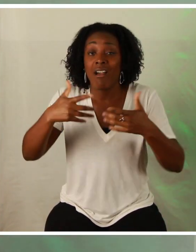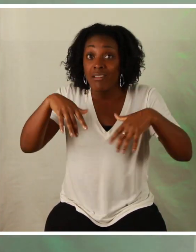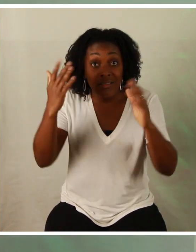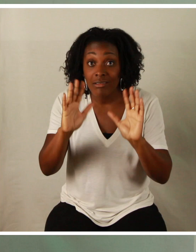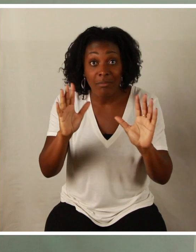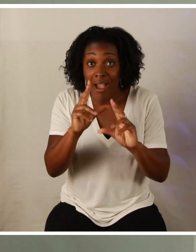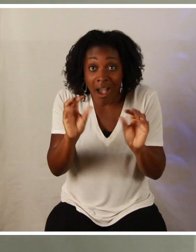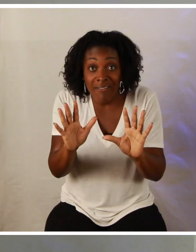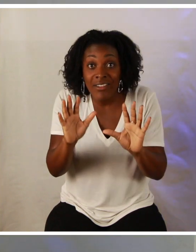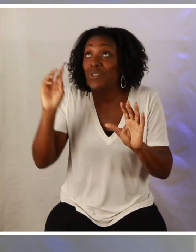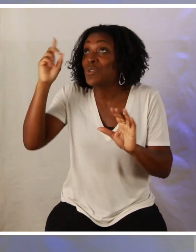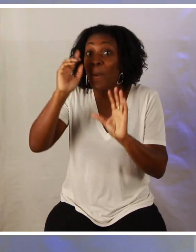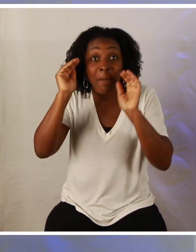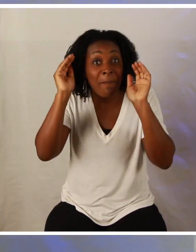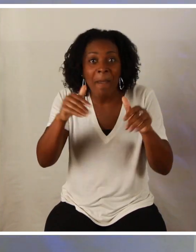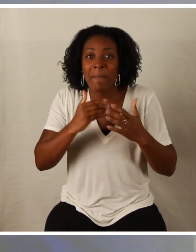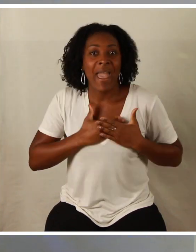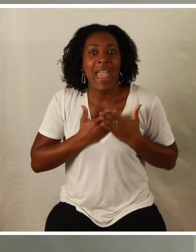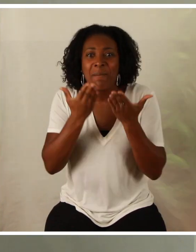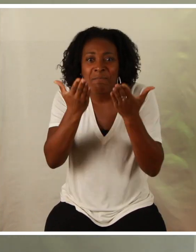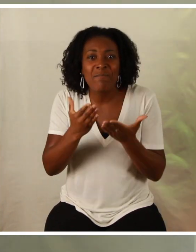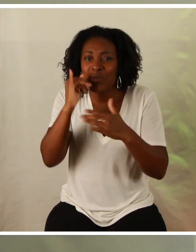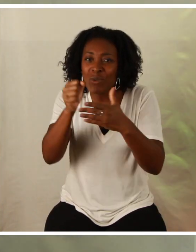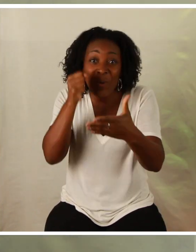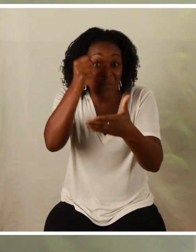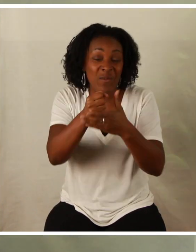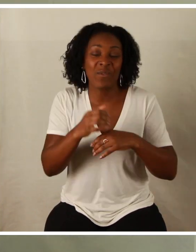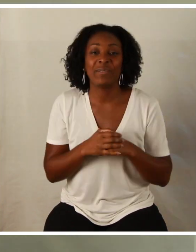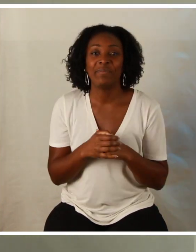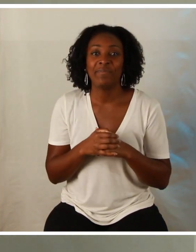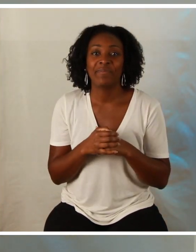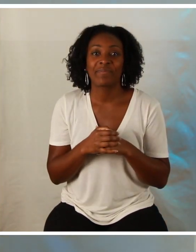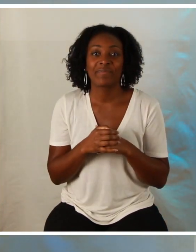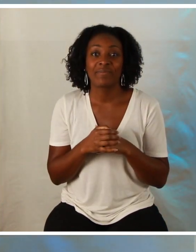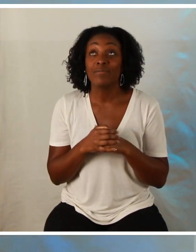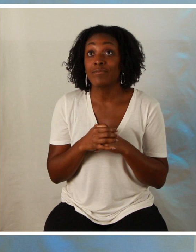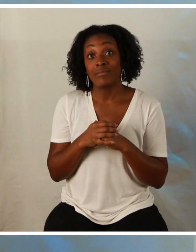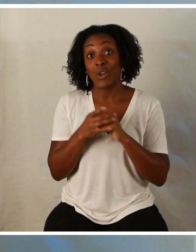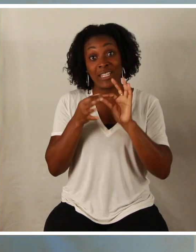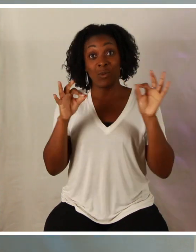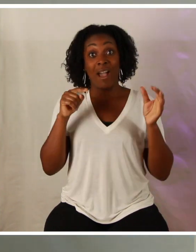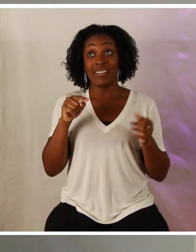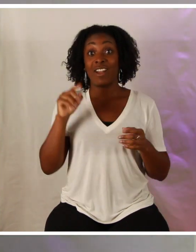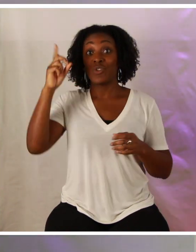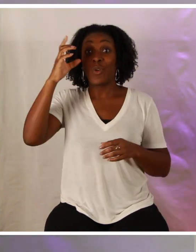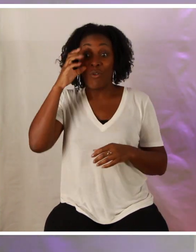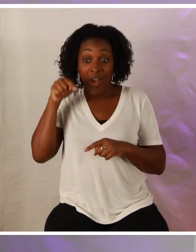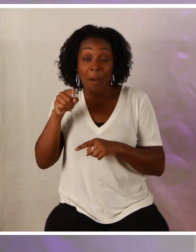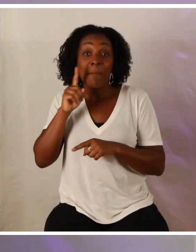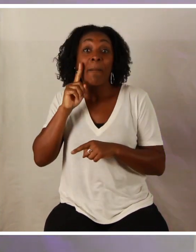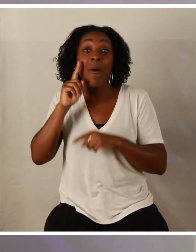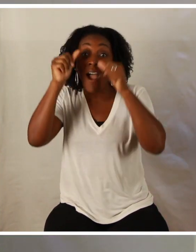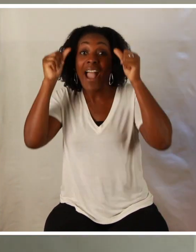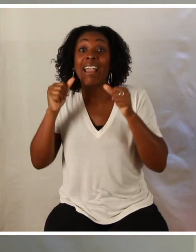ça n'empêche pas Dieu de continuer à t'aimer jusqu'au bout. Et il va entendre non seulement les cris de la maman,